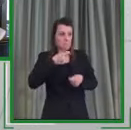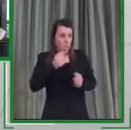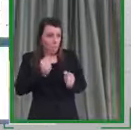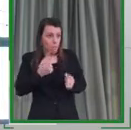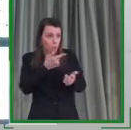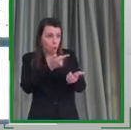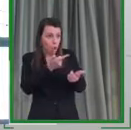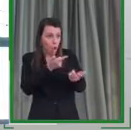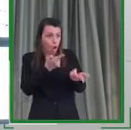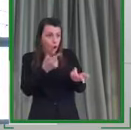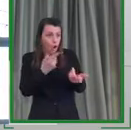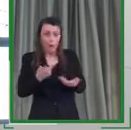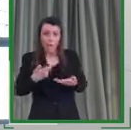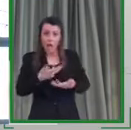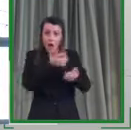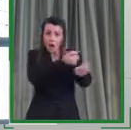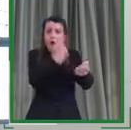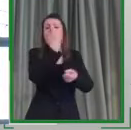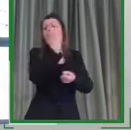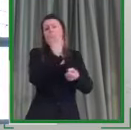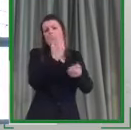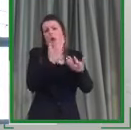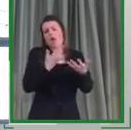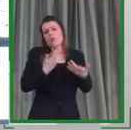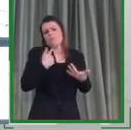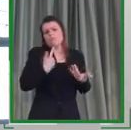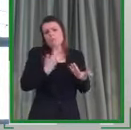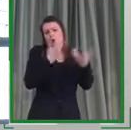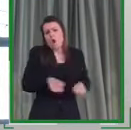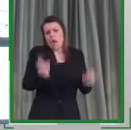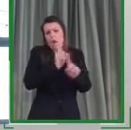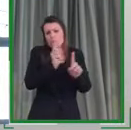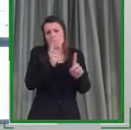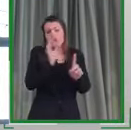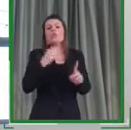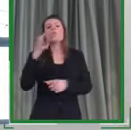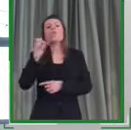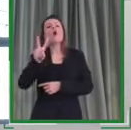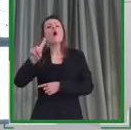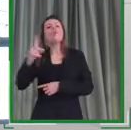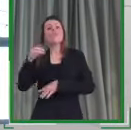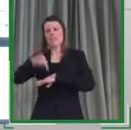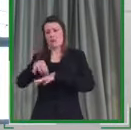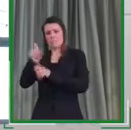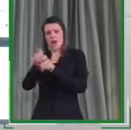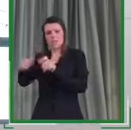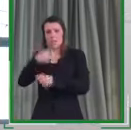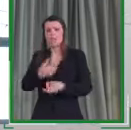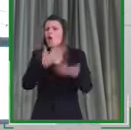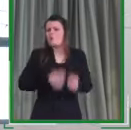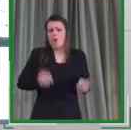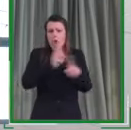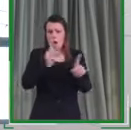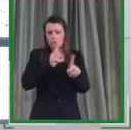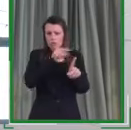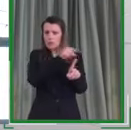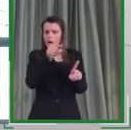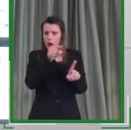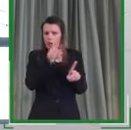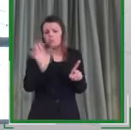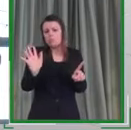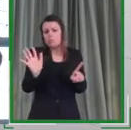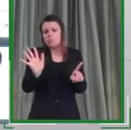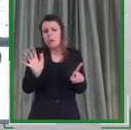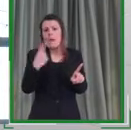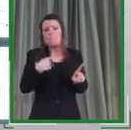della sanità di ospitare pazienti covip non ha aderito ma è sotto la